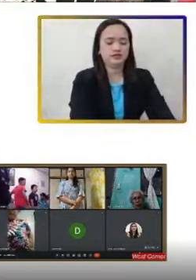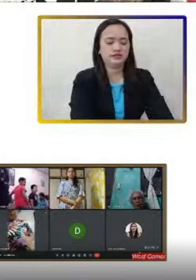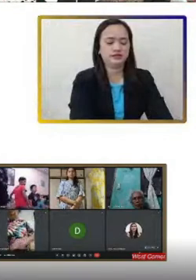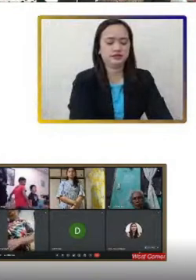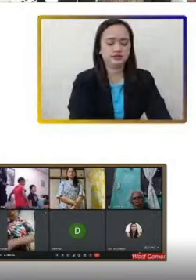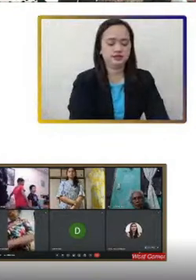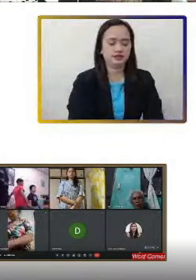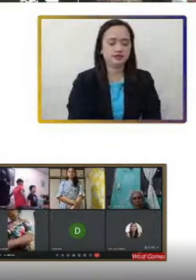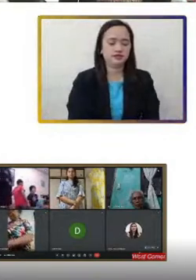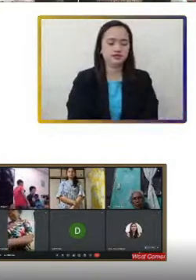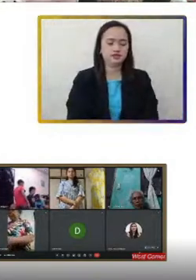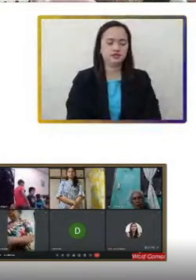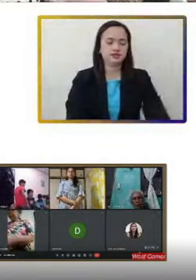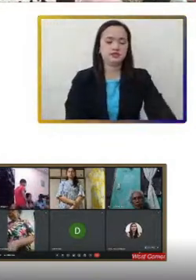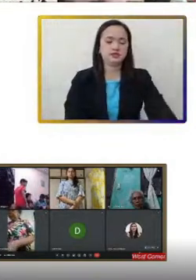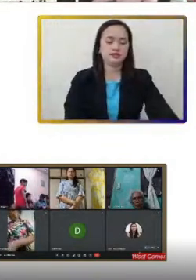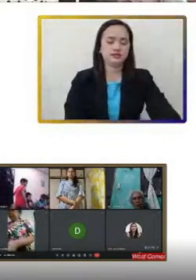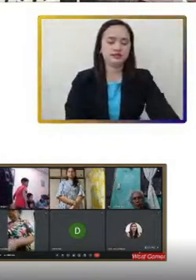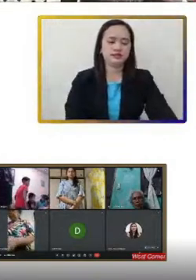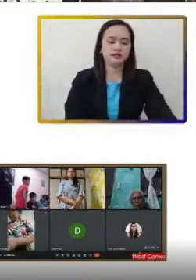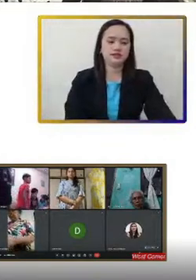stanza.